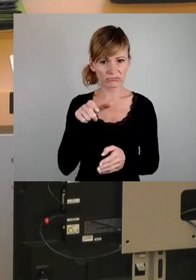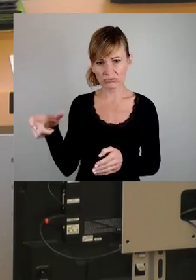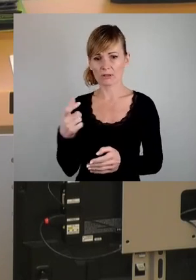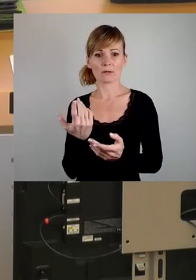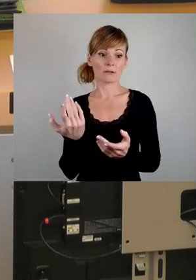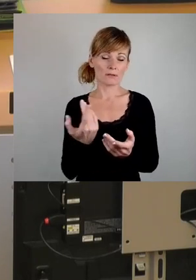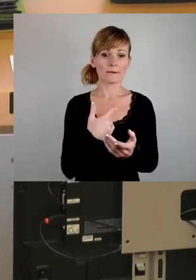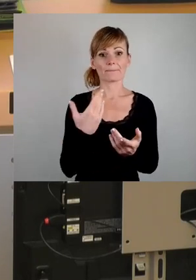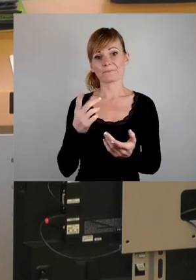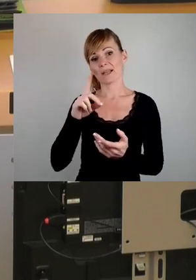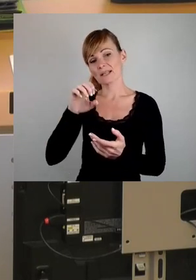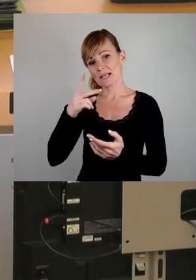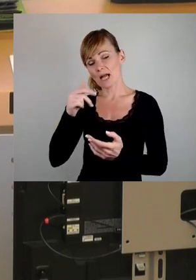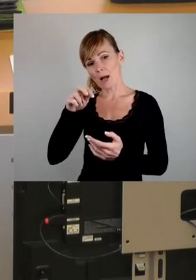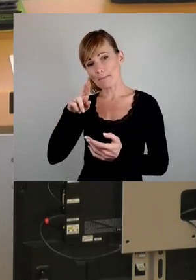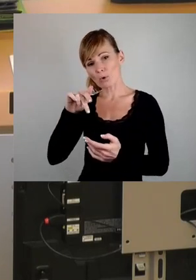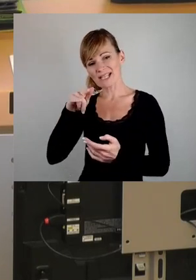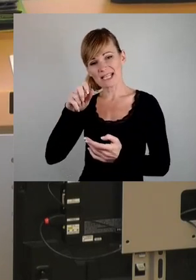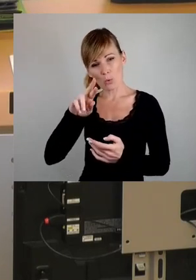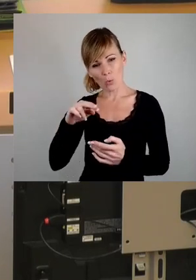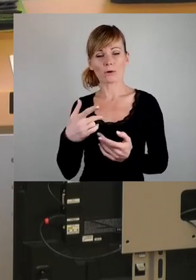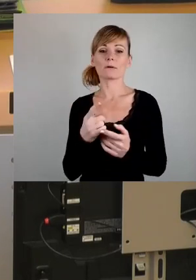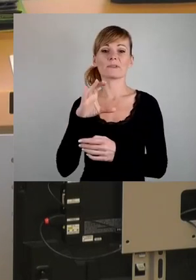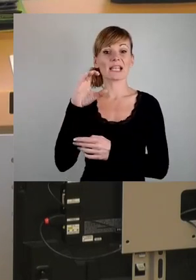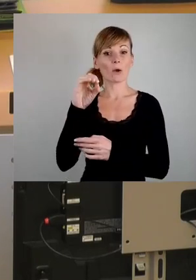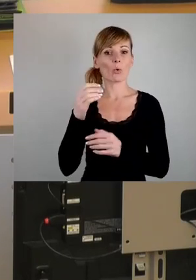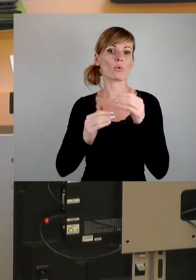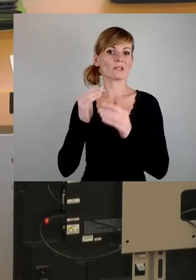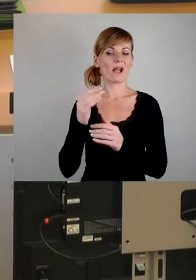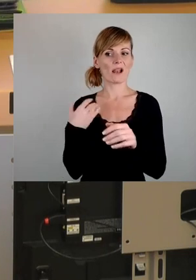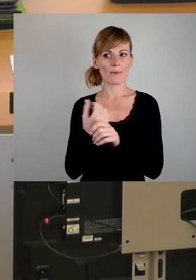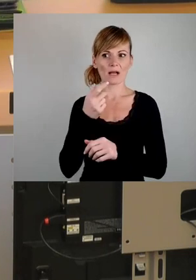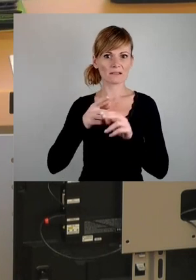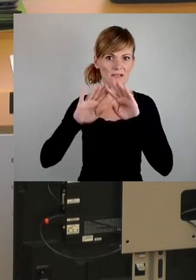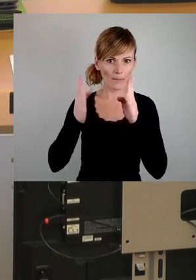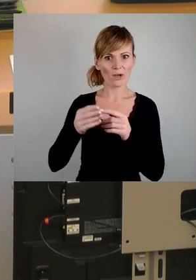die auch eine Menge Geld kostet. Wir müssen aufpassen, dass wir uns hier nicht verzetteln und